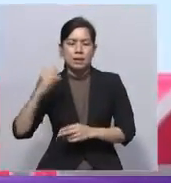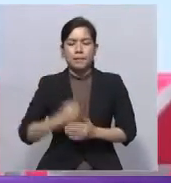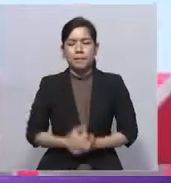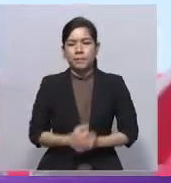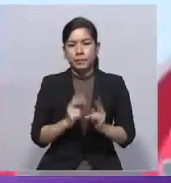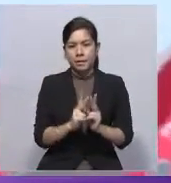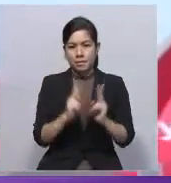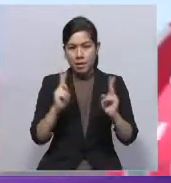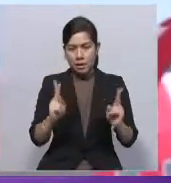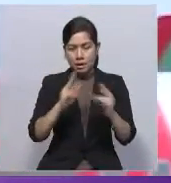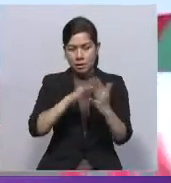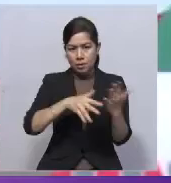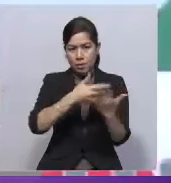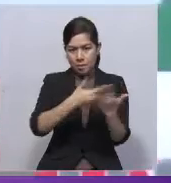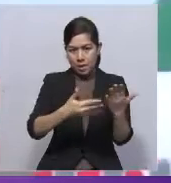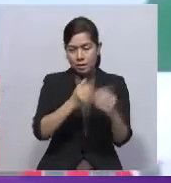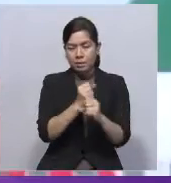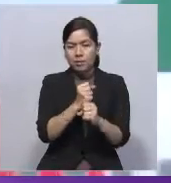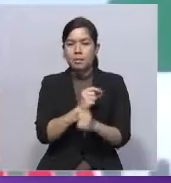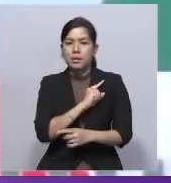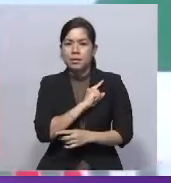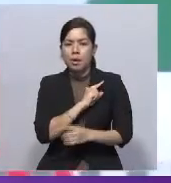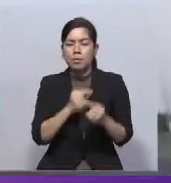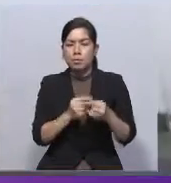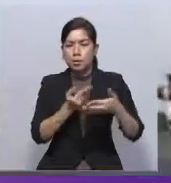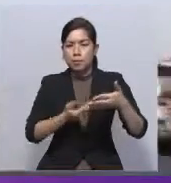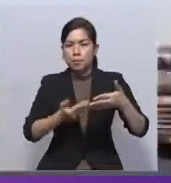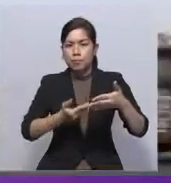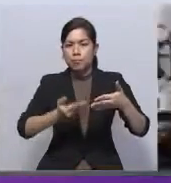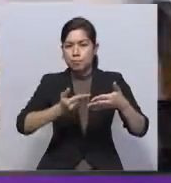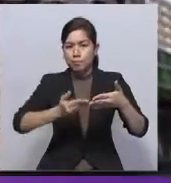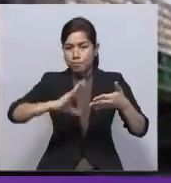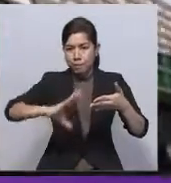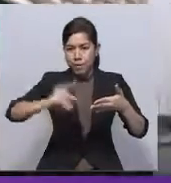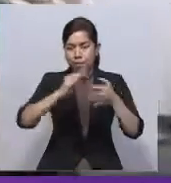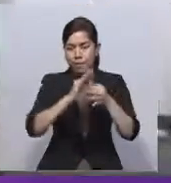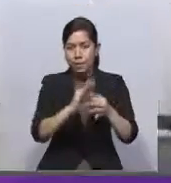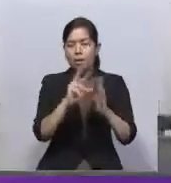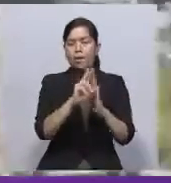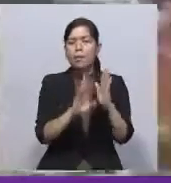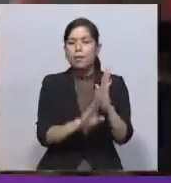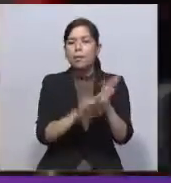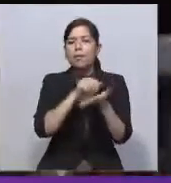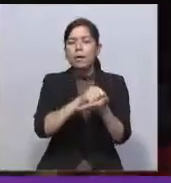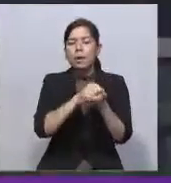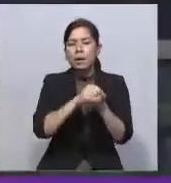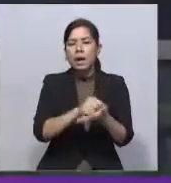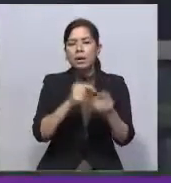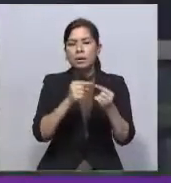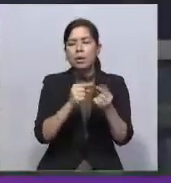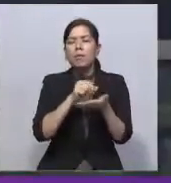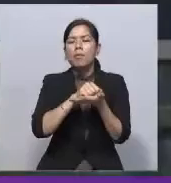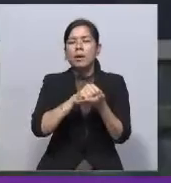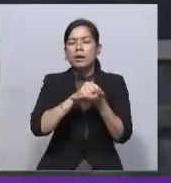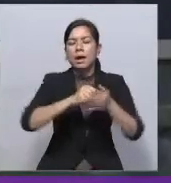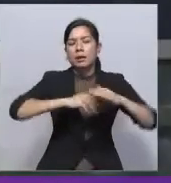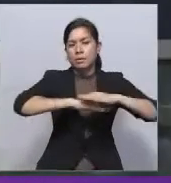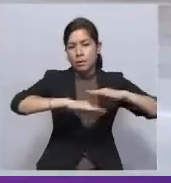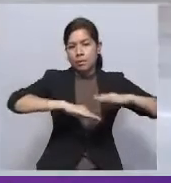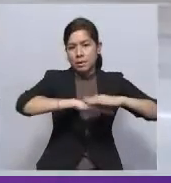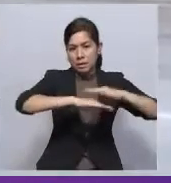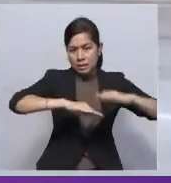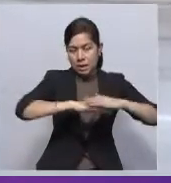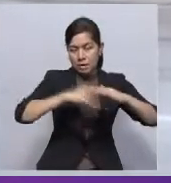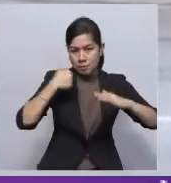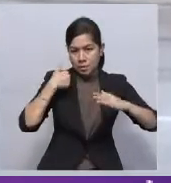การนโยบาย EEC จะเร่งขับเคลื่อนโครงการลงทุนโครงสร้างพื้นฐานให้เป็นไปตามที่กำหนดไว้เพื่อเร่งระดมให้เ